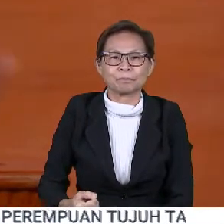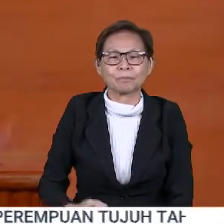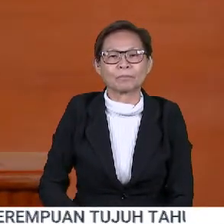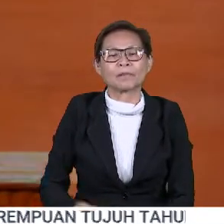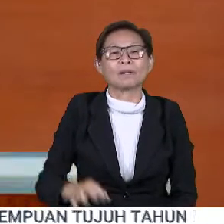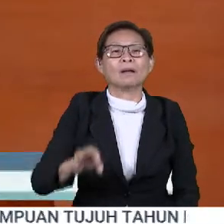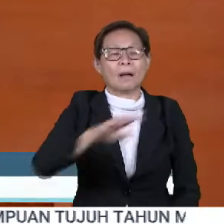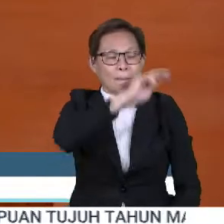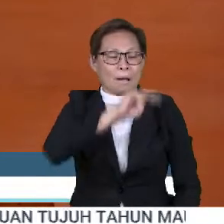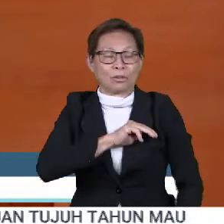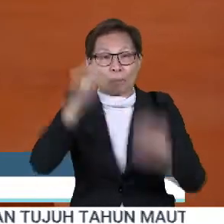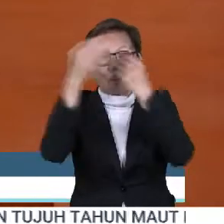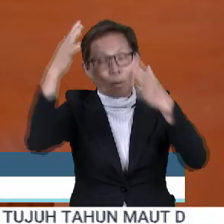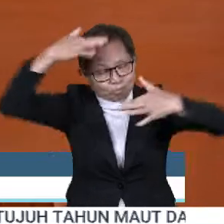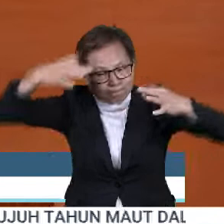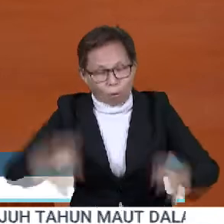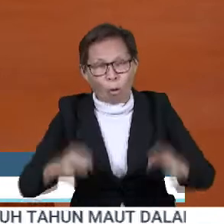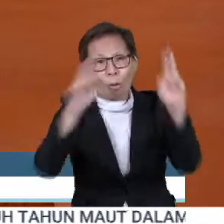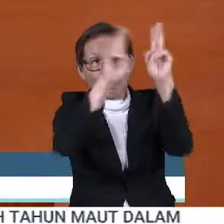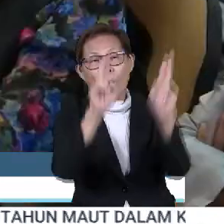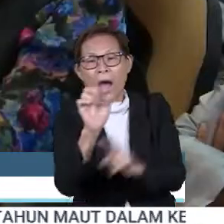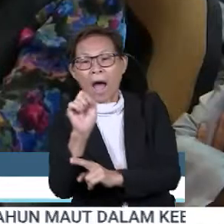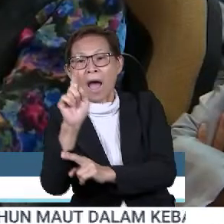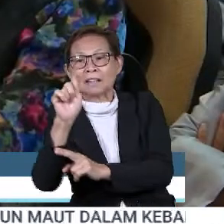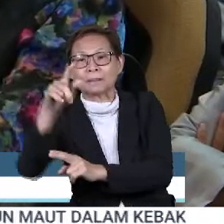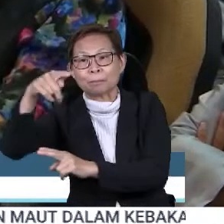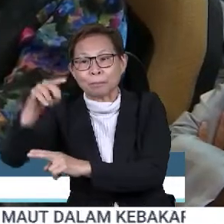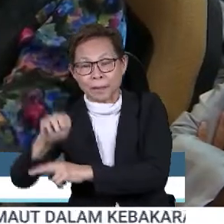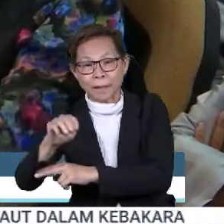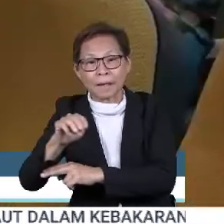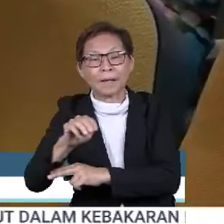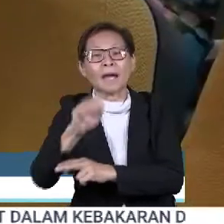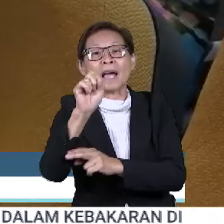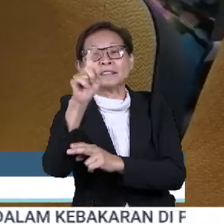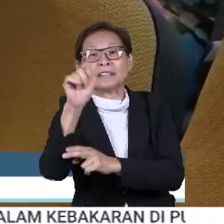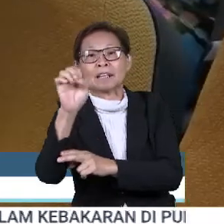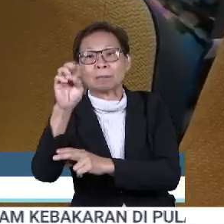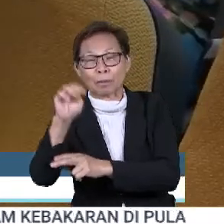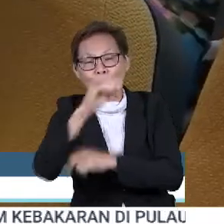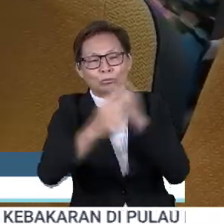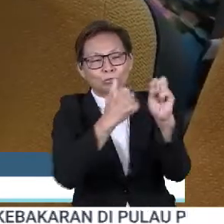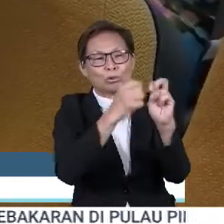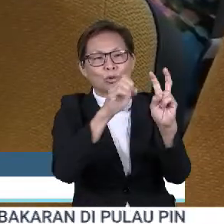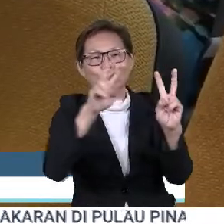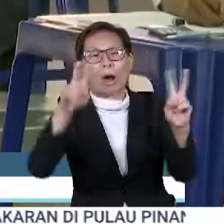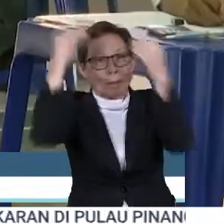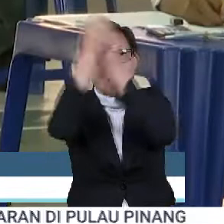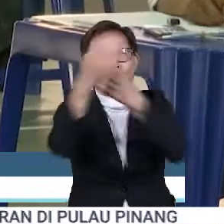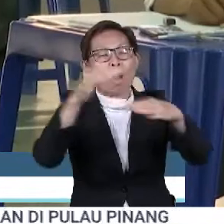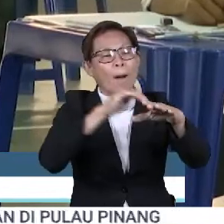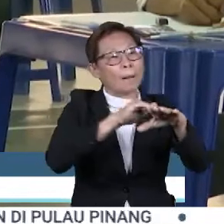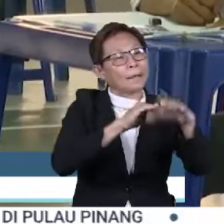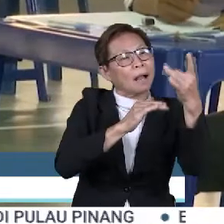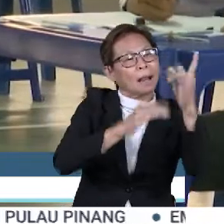Dalam pada itu, Fadlina memaklumkan keputusan peperiksaan sijil tinggi agama Malaysia Stam 2022 akan diumum pada 18 April ini. Calon